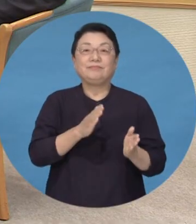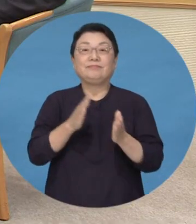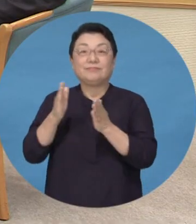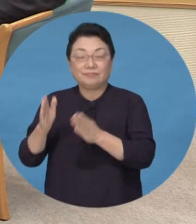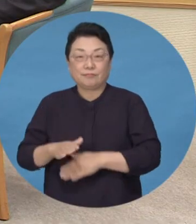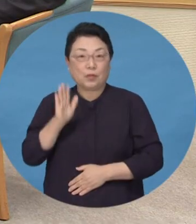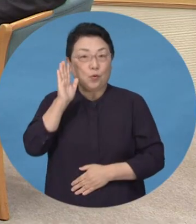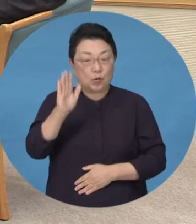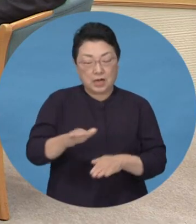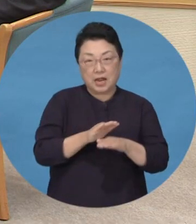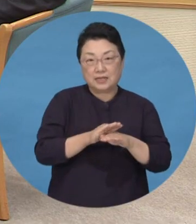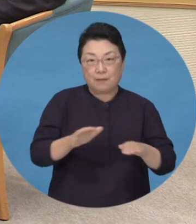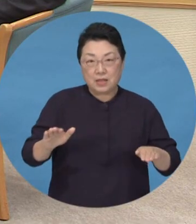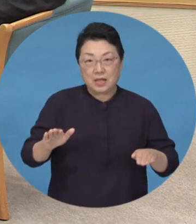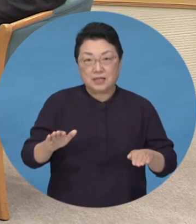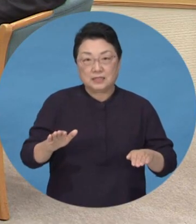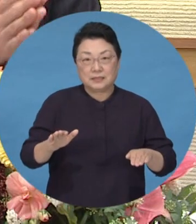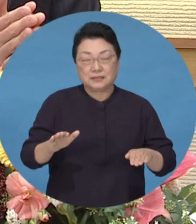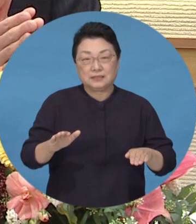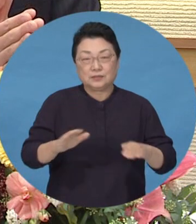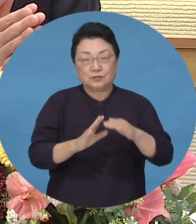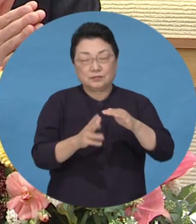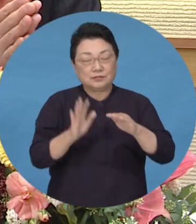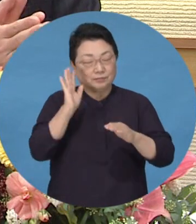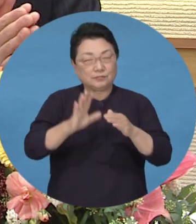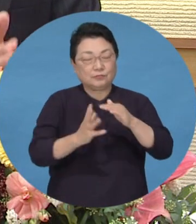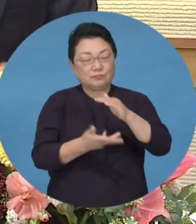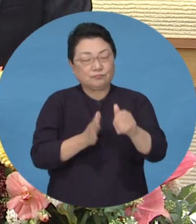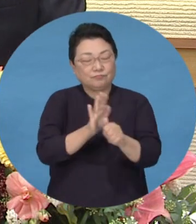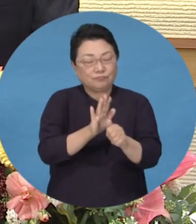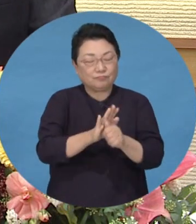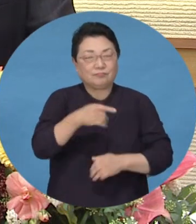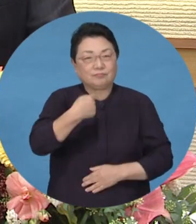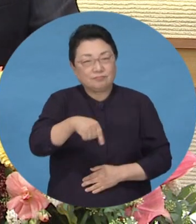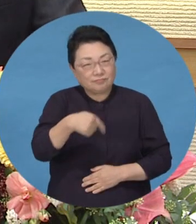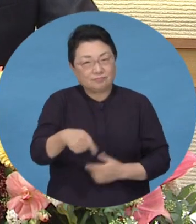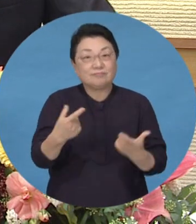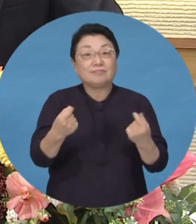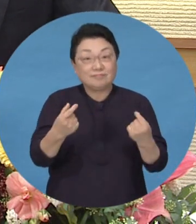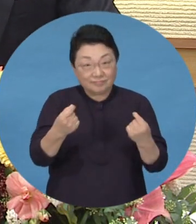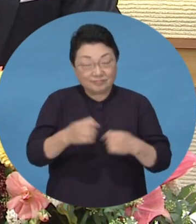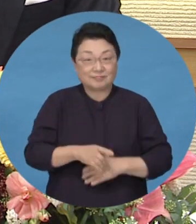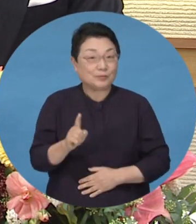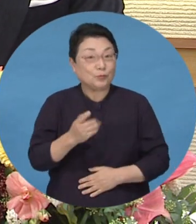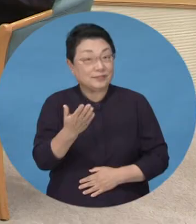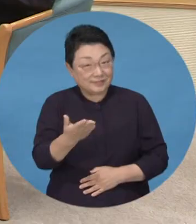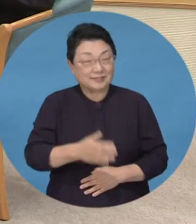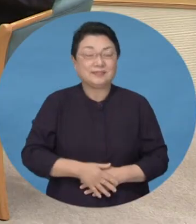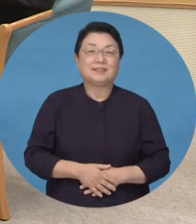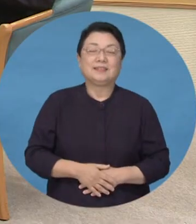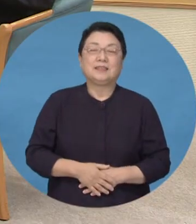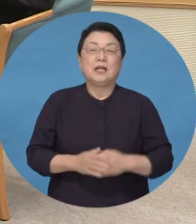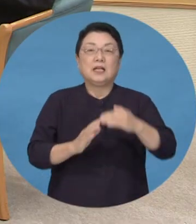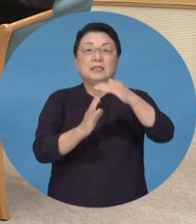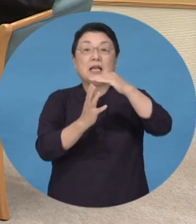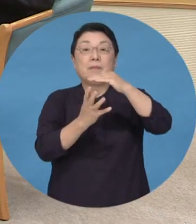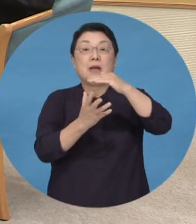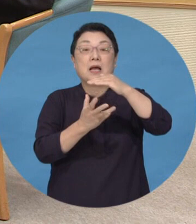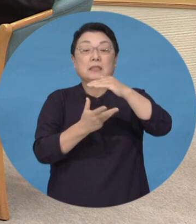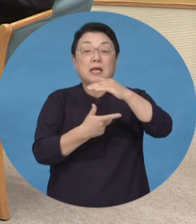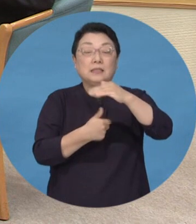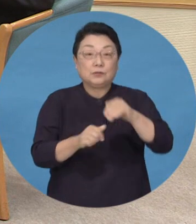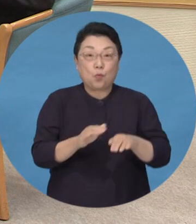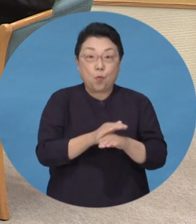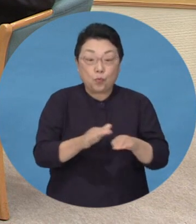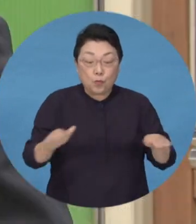はこれから山梨を支えてくれる子どもたちの教育ということについていいんですが免税で良い方でしょ山梨にいる子